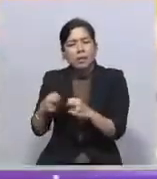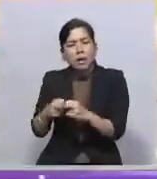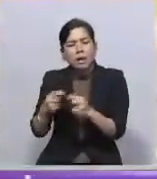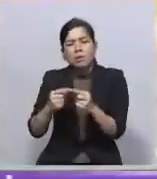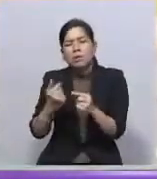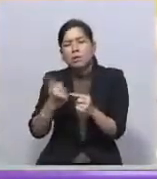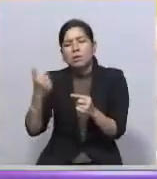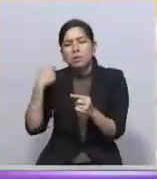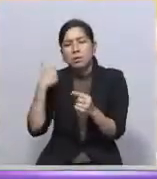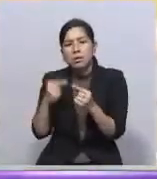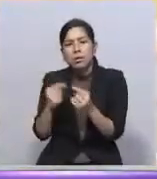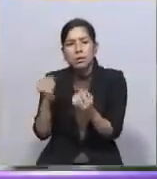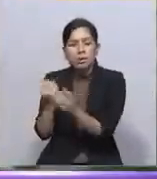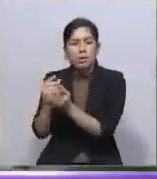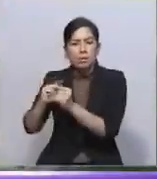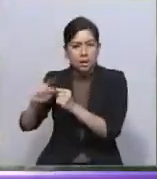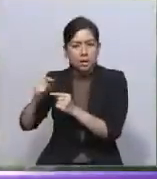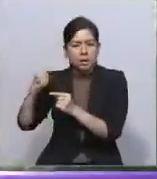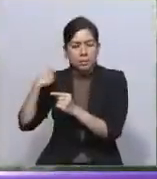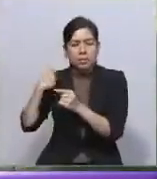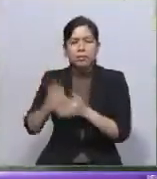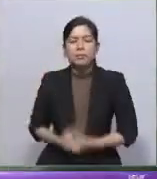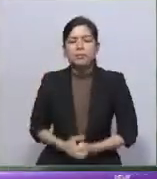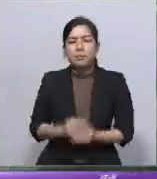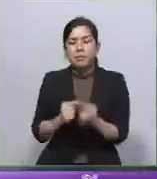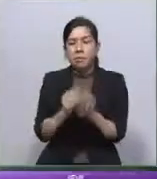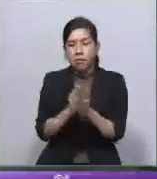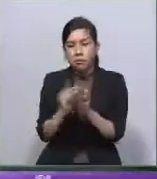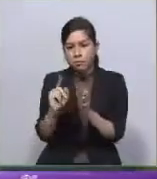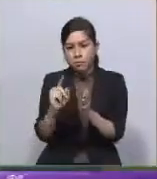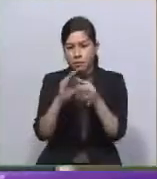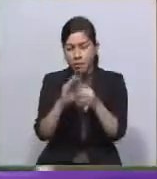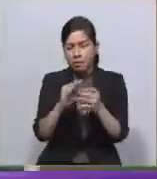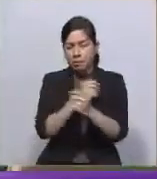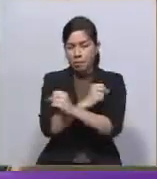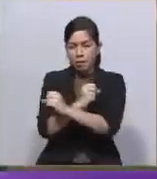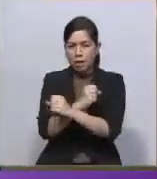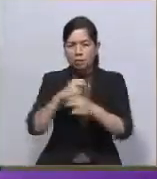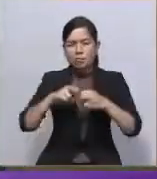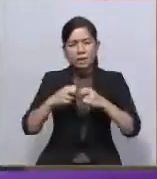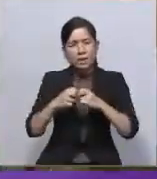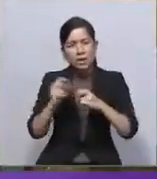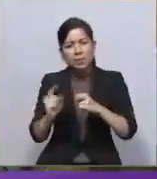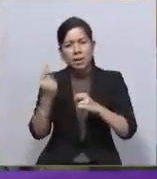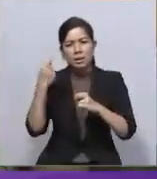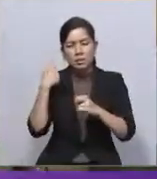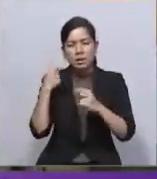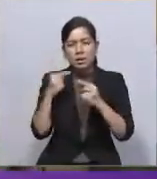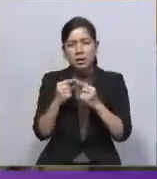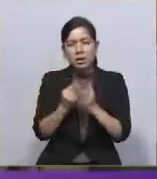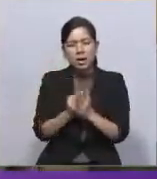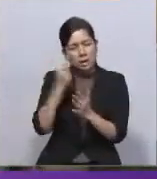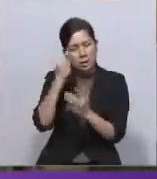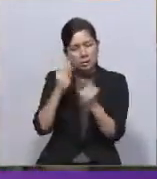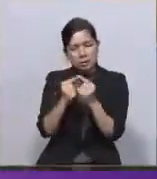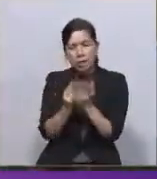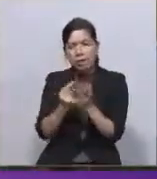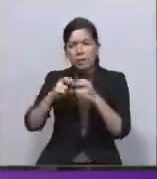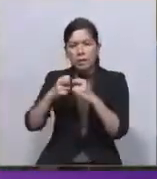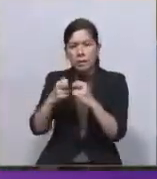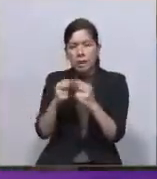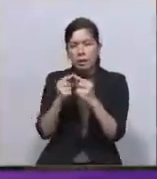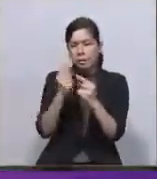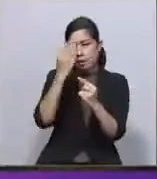คงเพื่อแก้ไขปัญหาเดิมให้ตรงประเด็นมากขึ้นรวมไปถึงการป้องกันปัญหาใหม่การเผชิญกับภัยคุกคามในทุกมิติและ